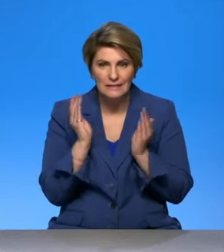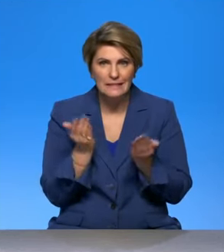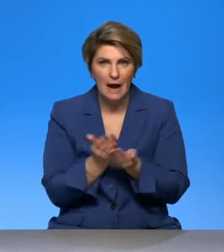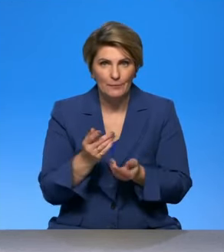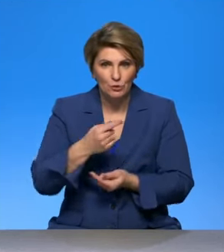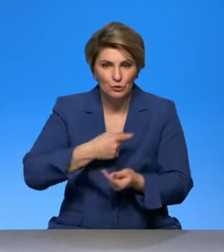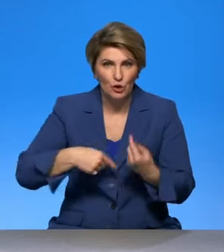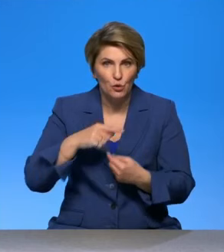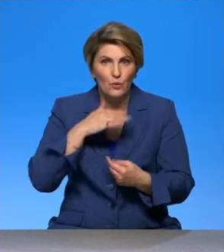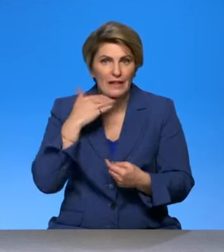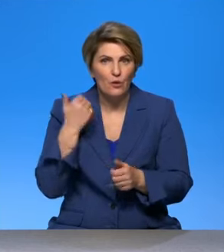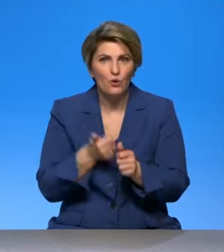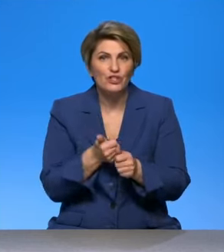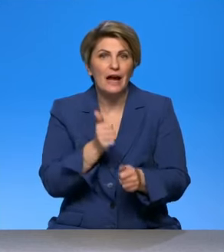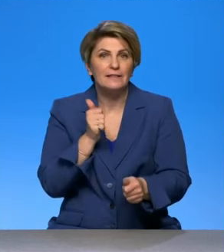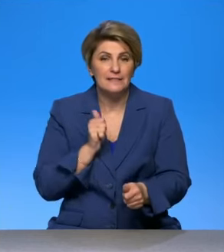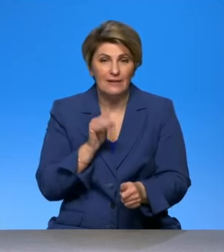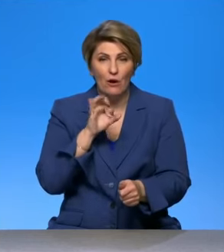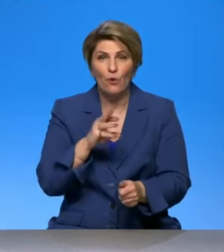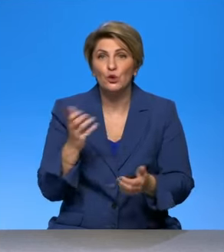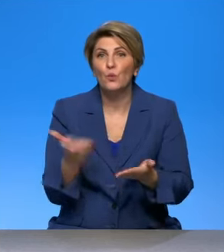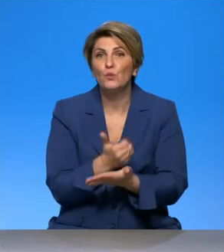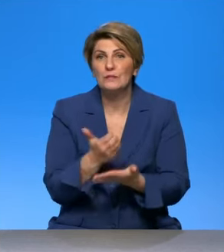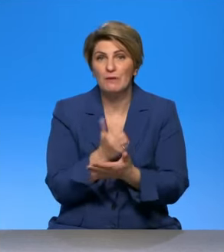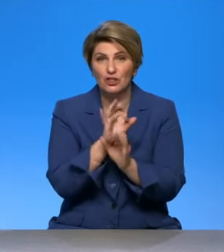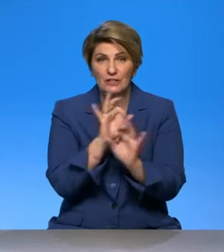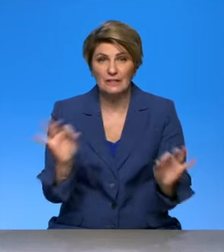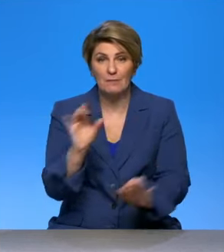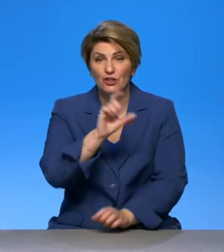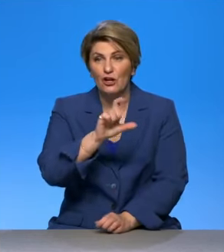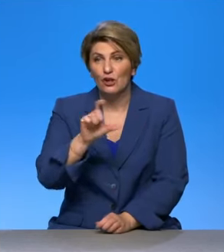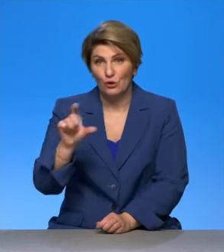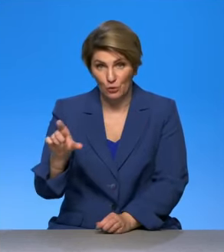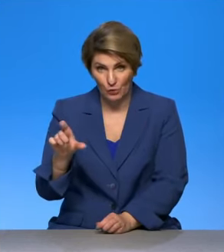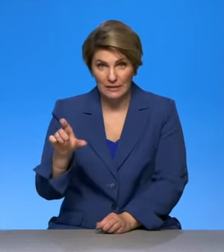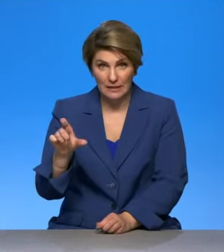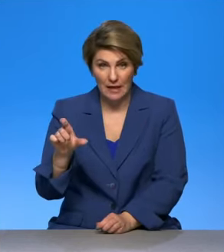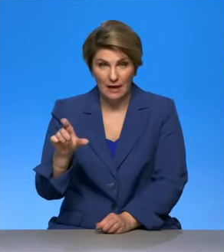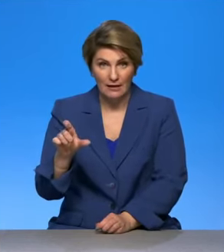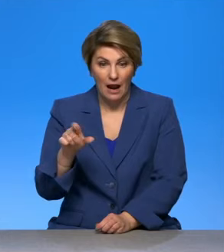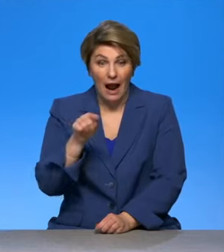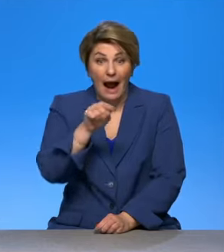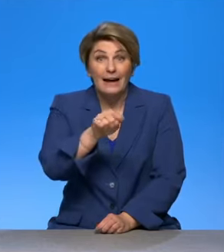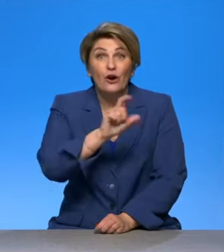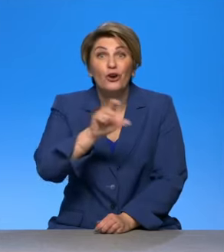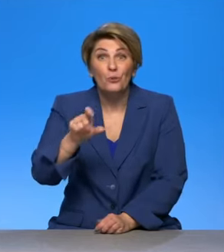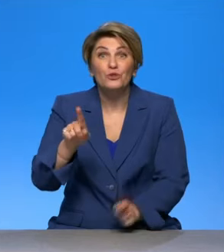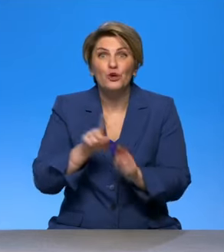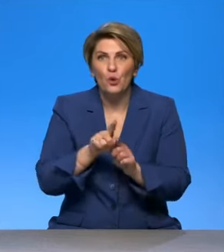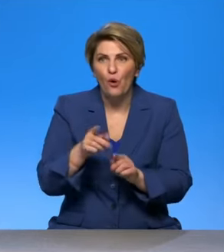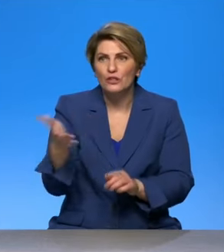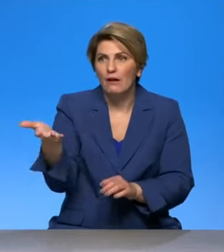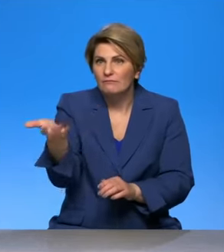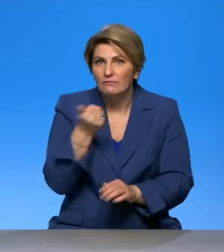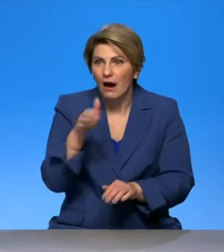и прекрасных, которые вокруг. А те сами набрали кредитов, чтобы выглядеть успешными и благополучными. И не отставать